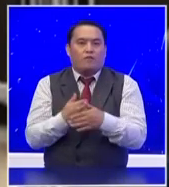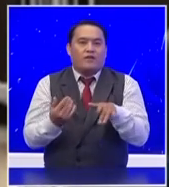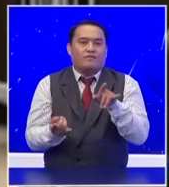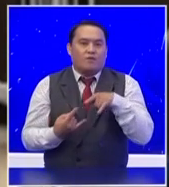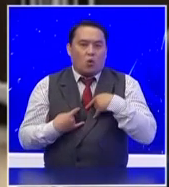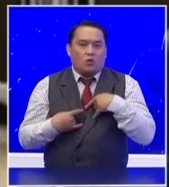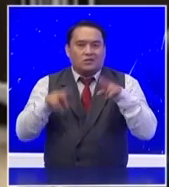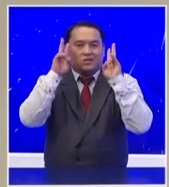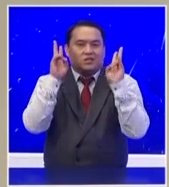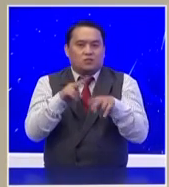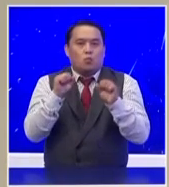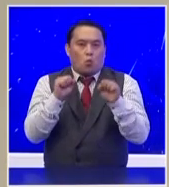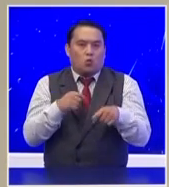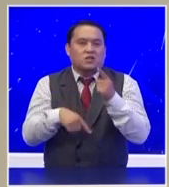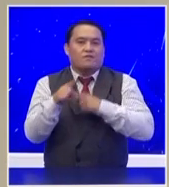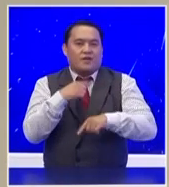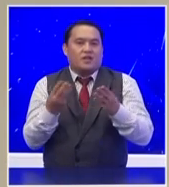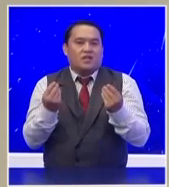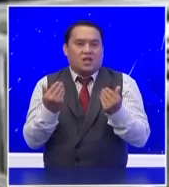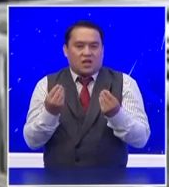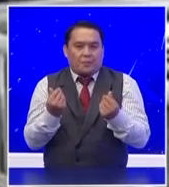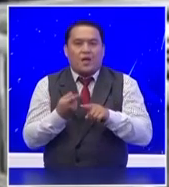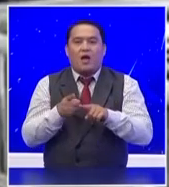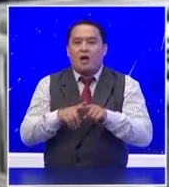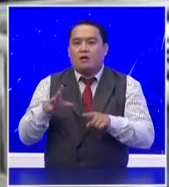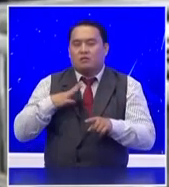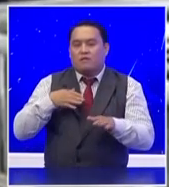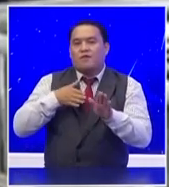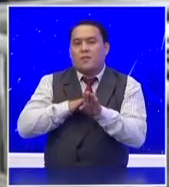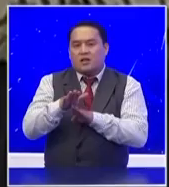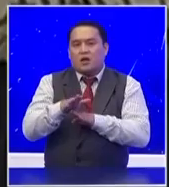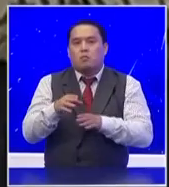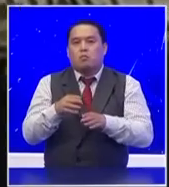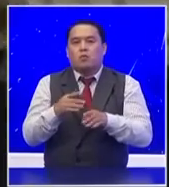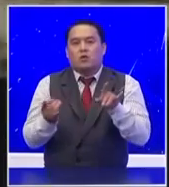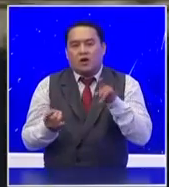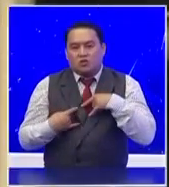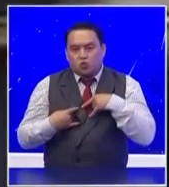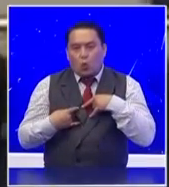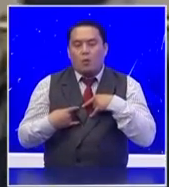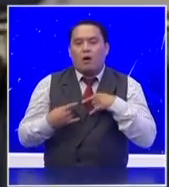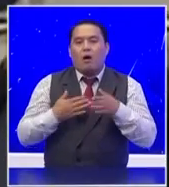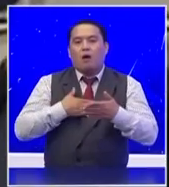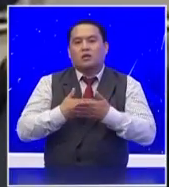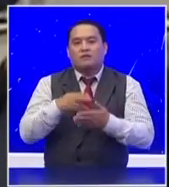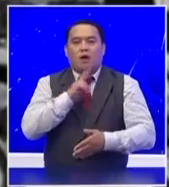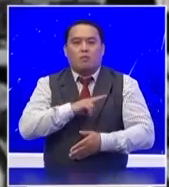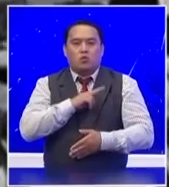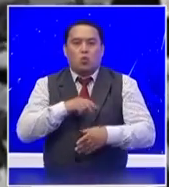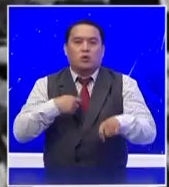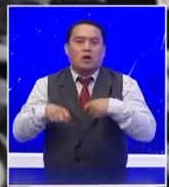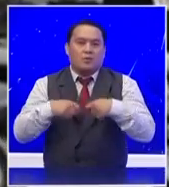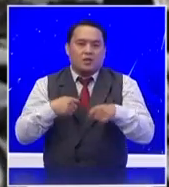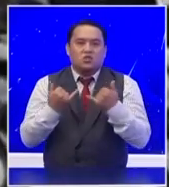Но теперь неизвестно, смогут ли они вернуть эти деньги. Ранее для реализации их продукции начинали активно работать школьные